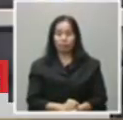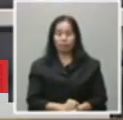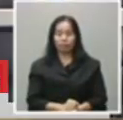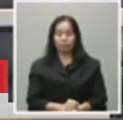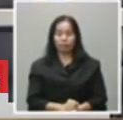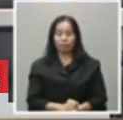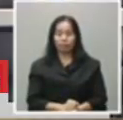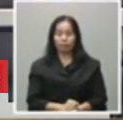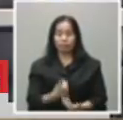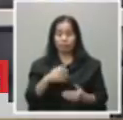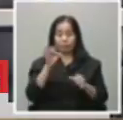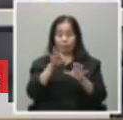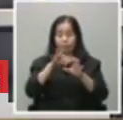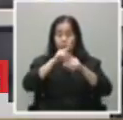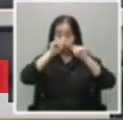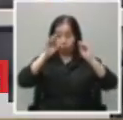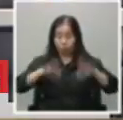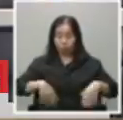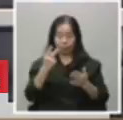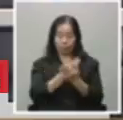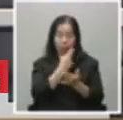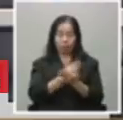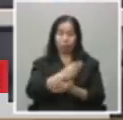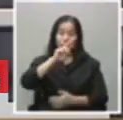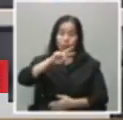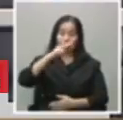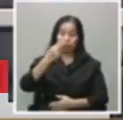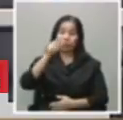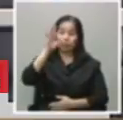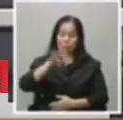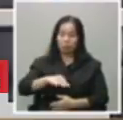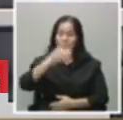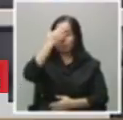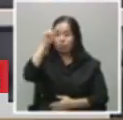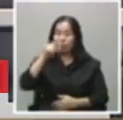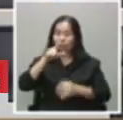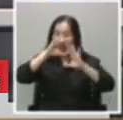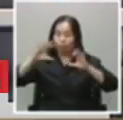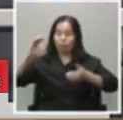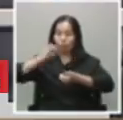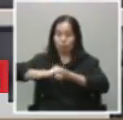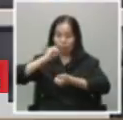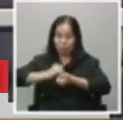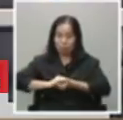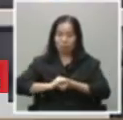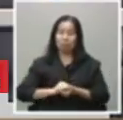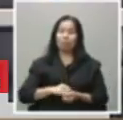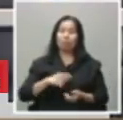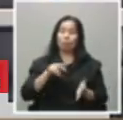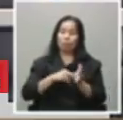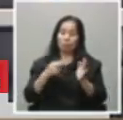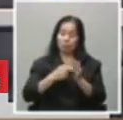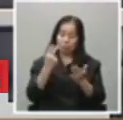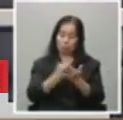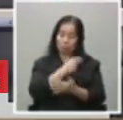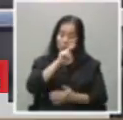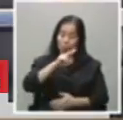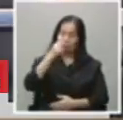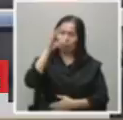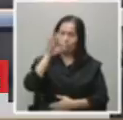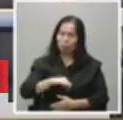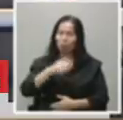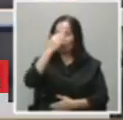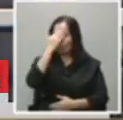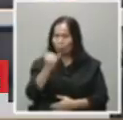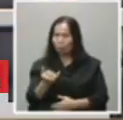กรุงไทยกำไรไป 29,000 อันนี้ผ่านชิมช็อปใช้เยอะนะธนาคารของรัฐกำไรไป 29,000 เกิดอะไรขึ้นครับ